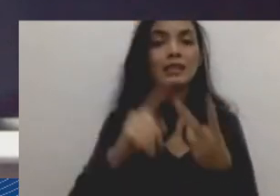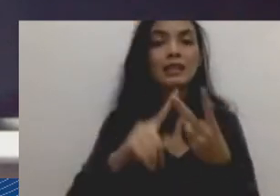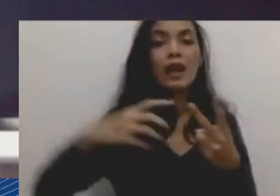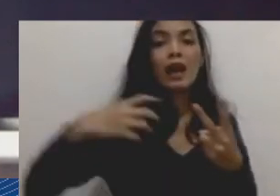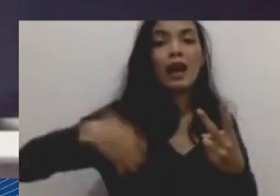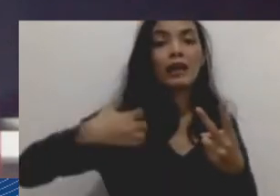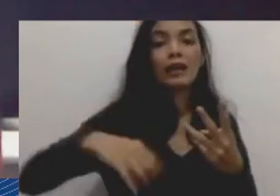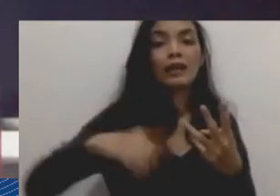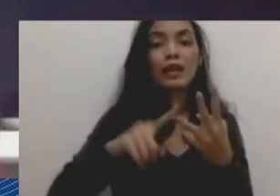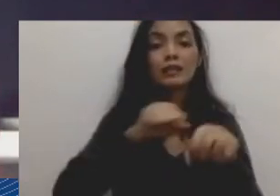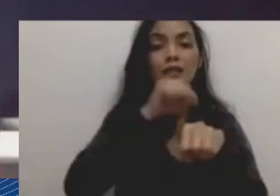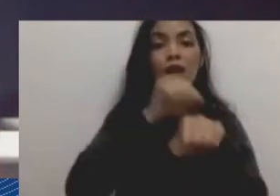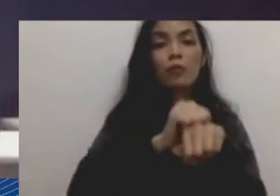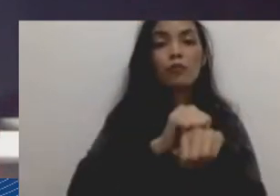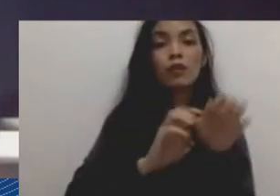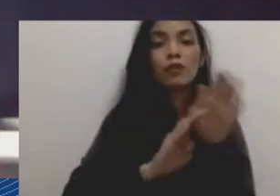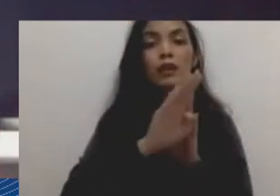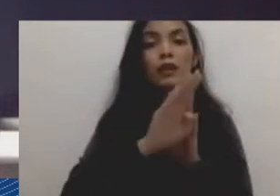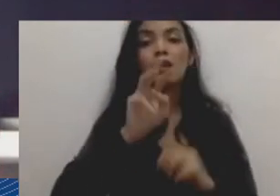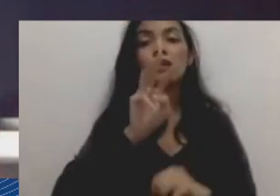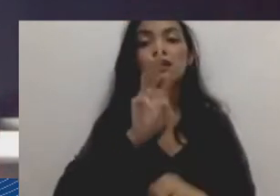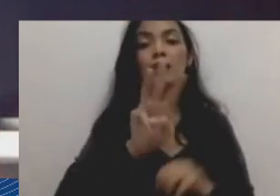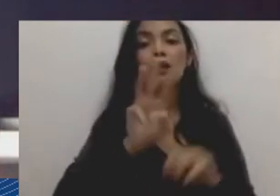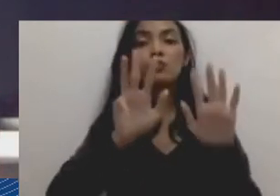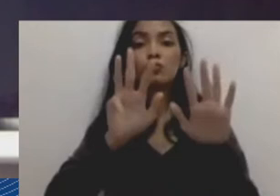naik sebesar 30%. Bahkan